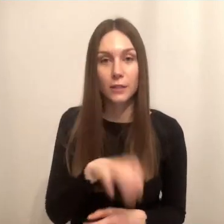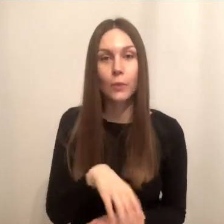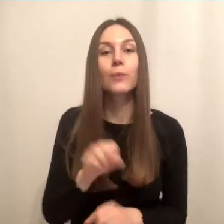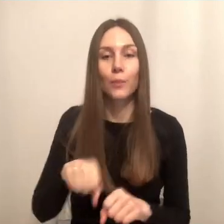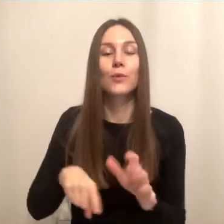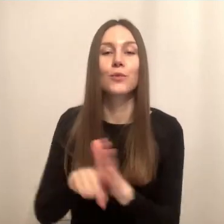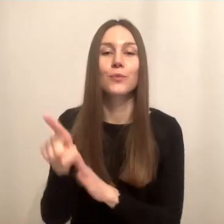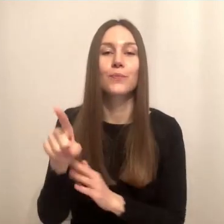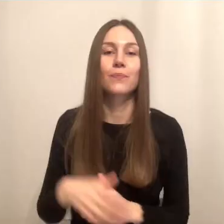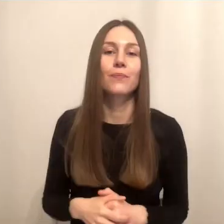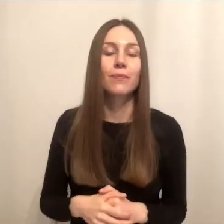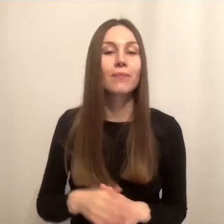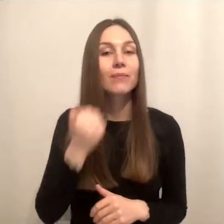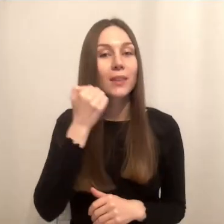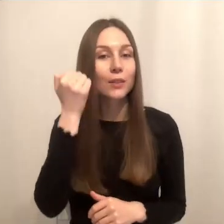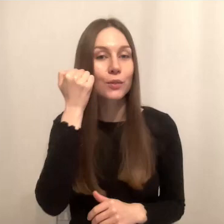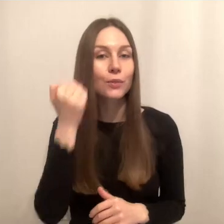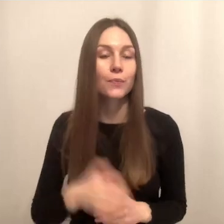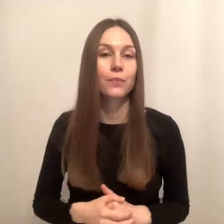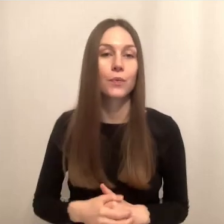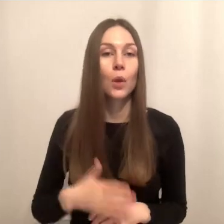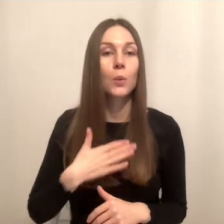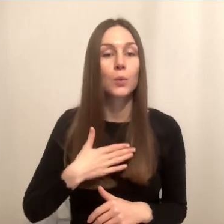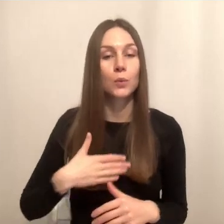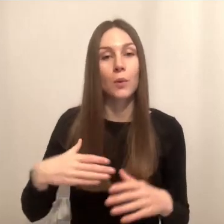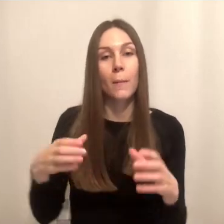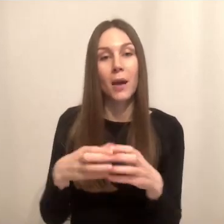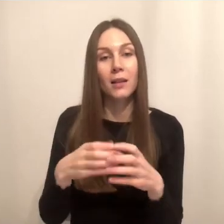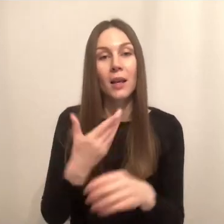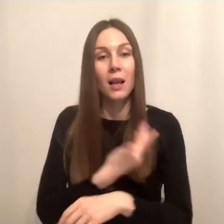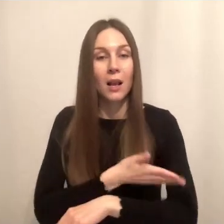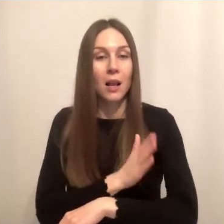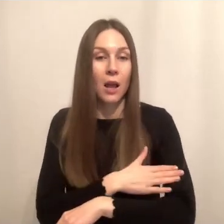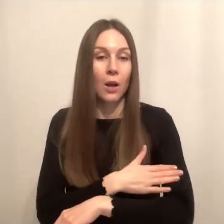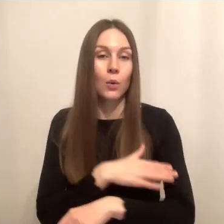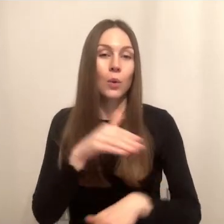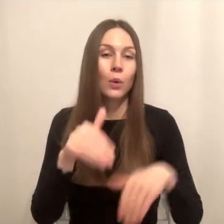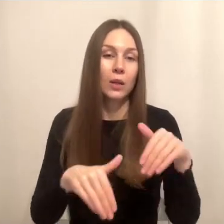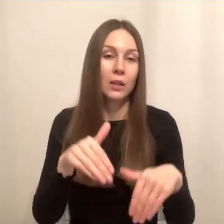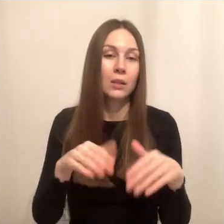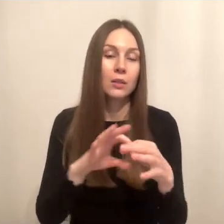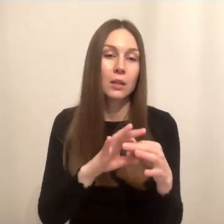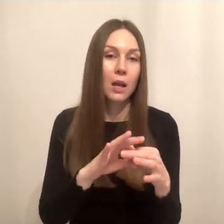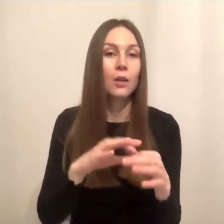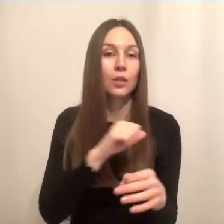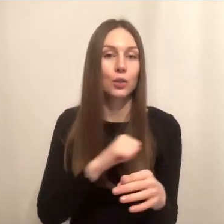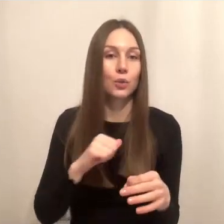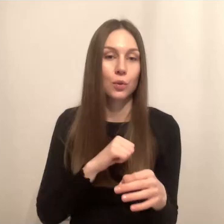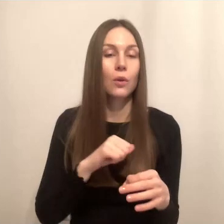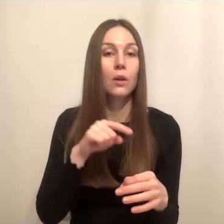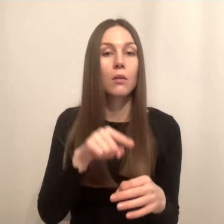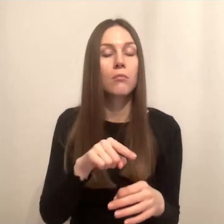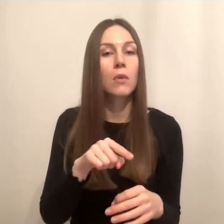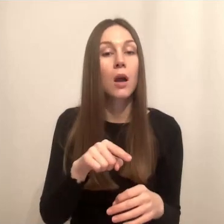Važiuojam. Ačiū labai. Na, mūsų politinė partija Lenkų rinkimų akcija Krikščioniškų šeimų sąjunga netgi ir kada galima buvo iš